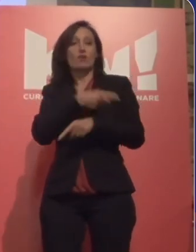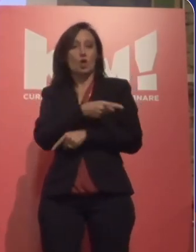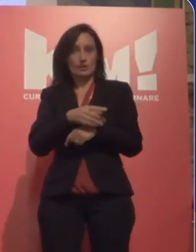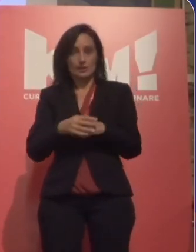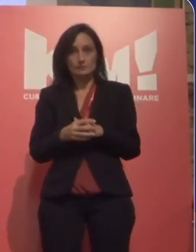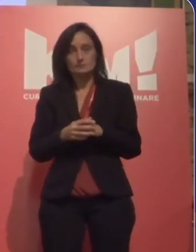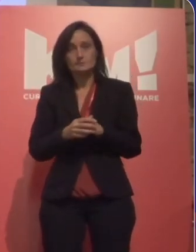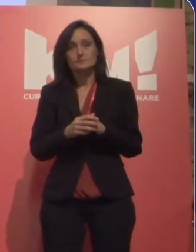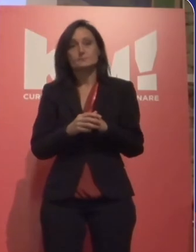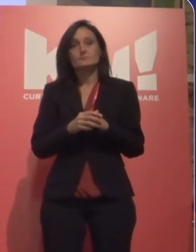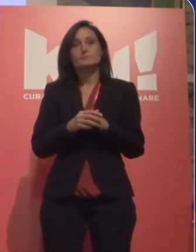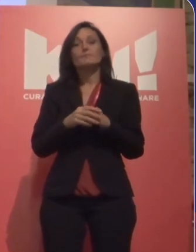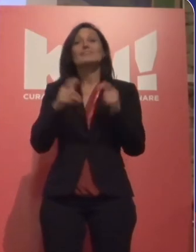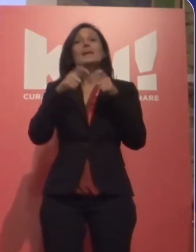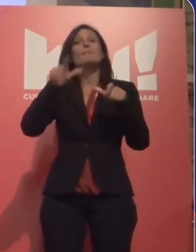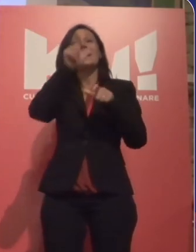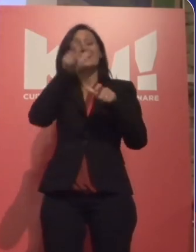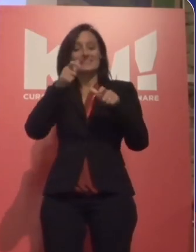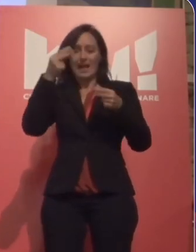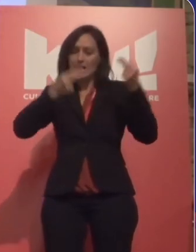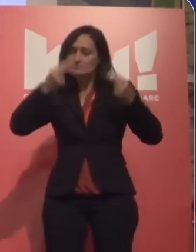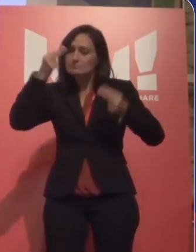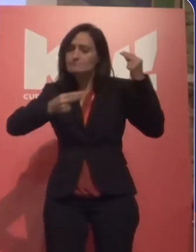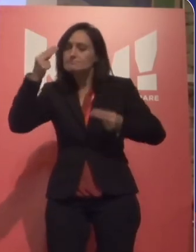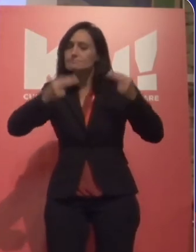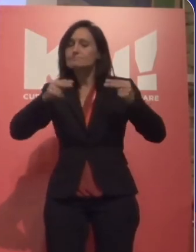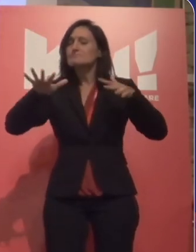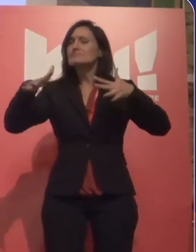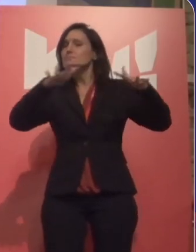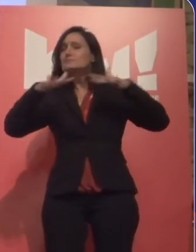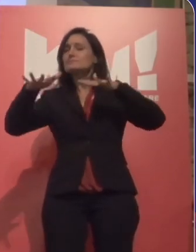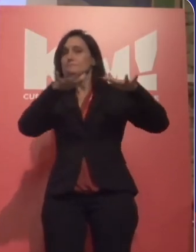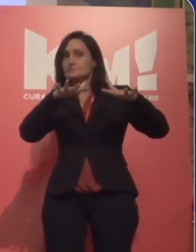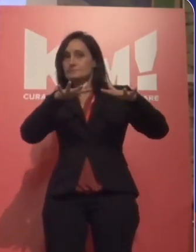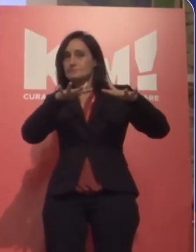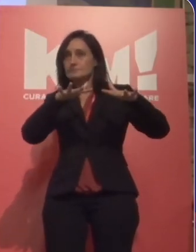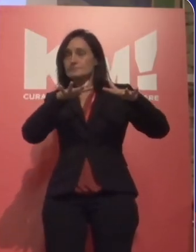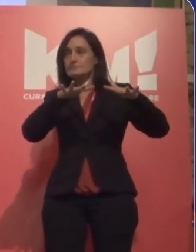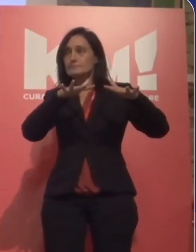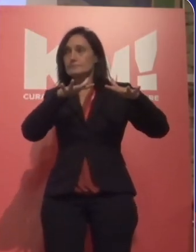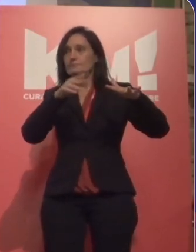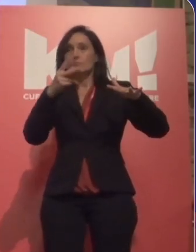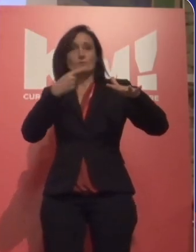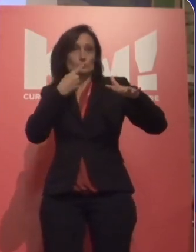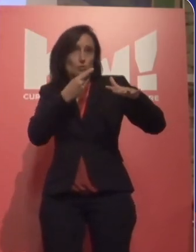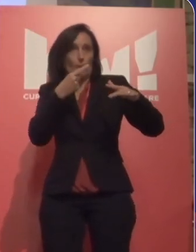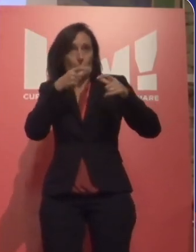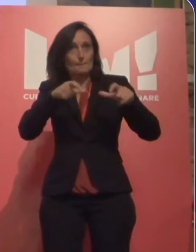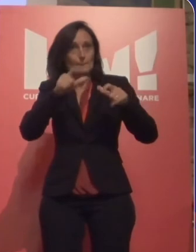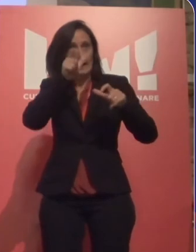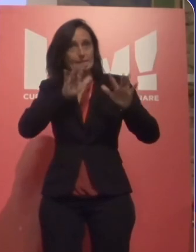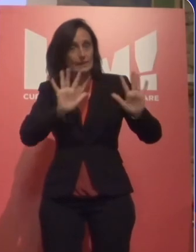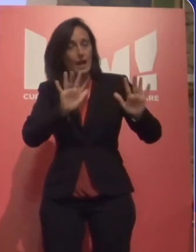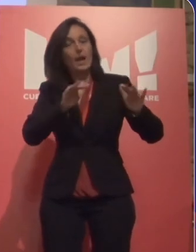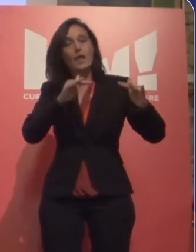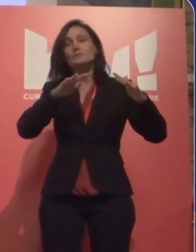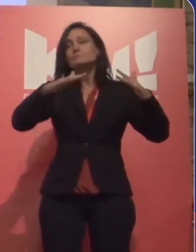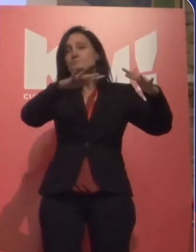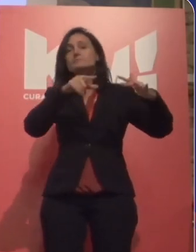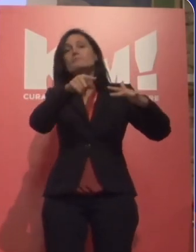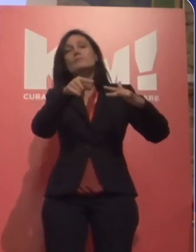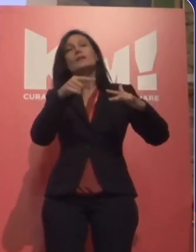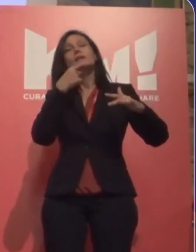della banca d'italia anche in questo caso non potere al popolo la banca d'italia poco più del 40 per cento della popolazione